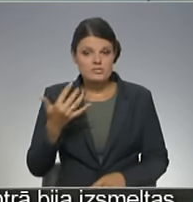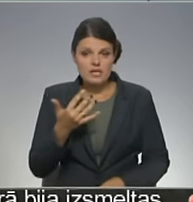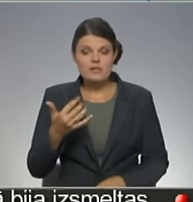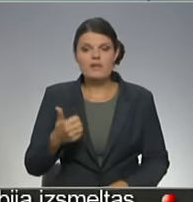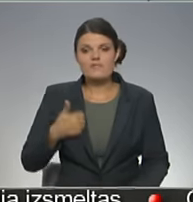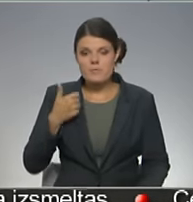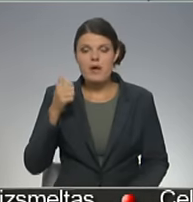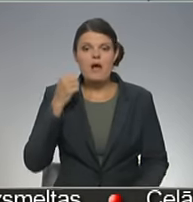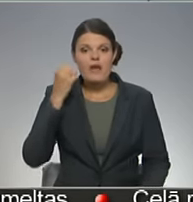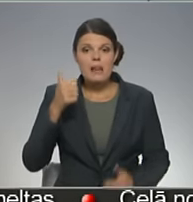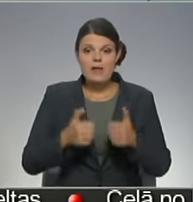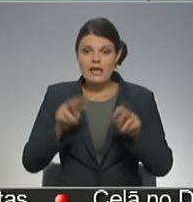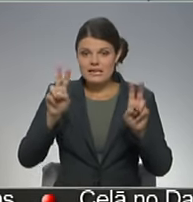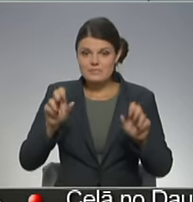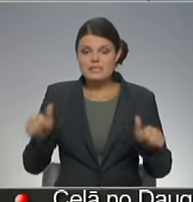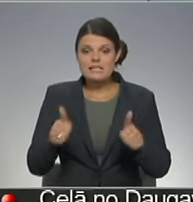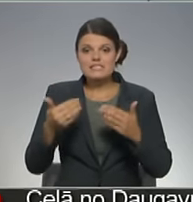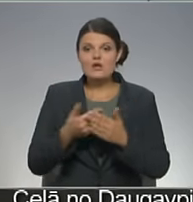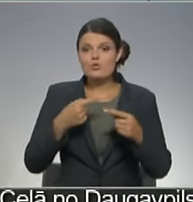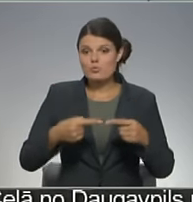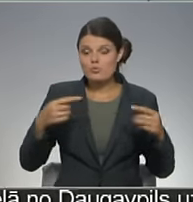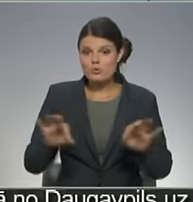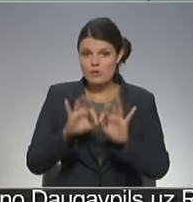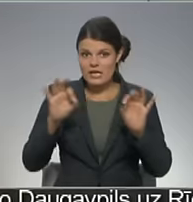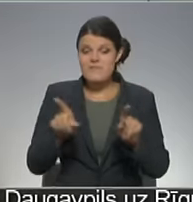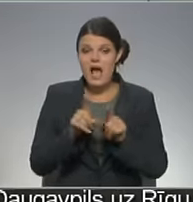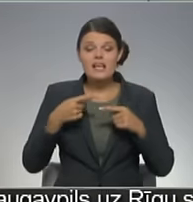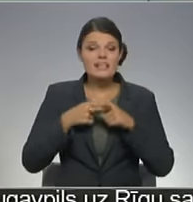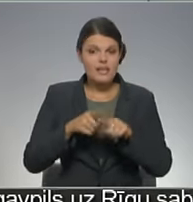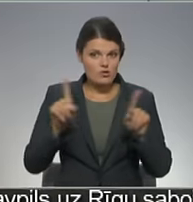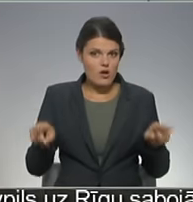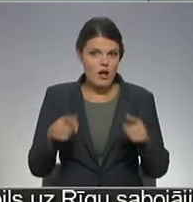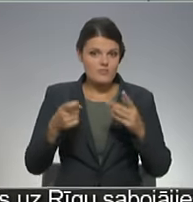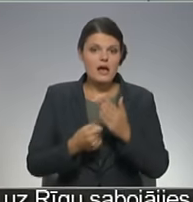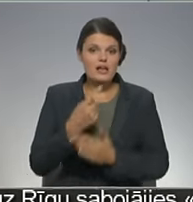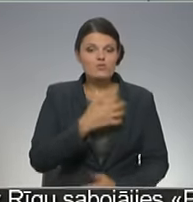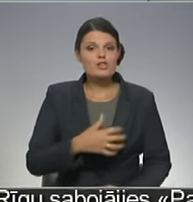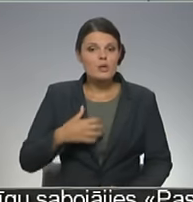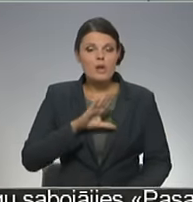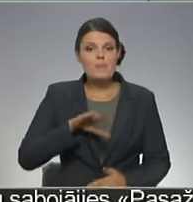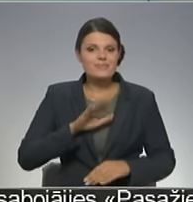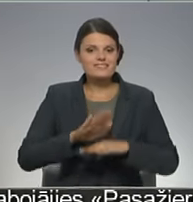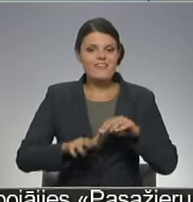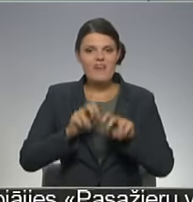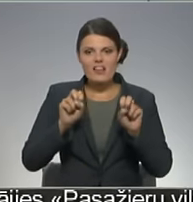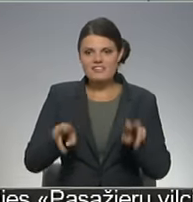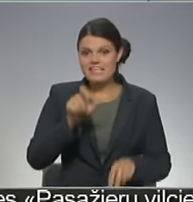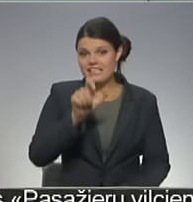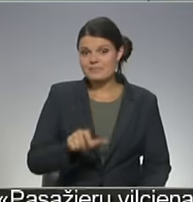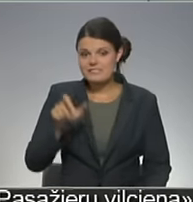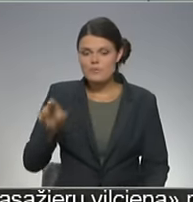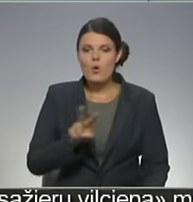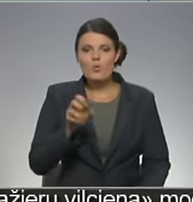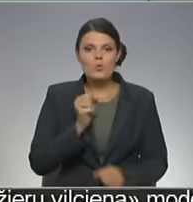sabiedrībā Valmieras piens. Līdz ar jaunu produktu ieviešanu arī tehnoloģijas attīstās, radot nepieciešamību pēc kvalificētiem speciālistiem,